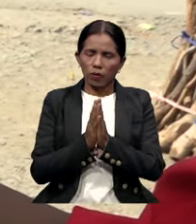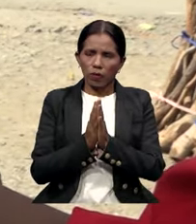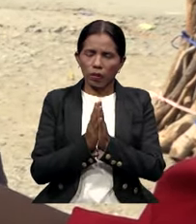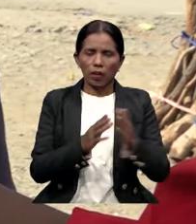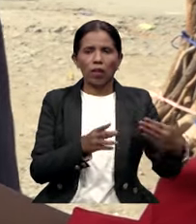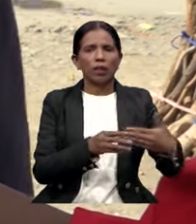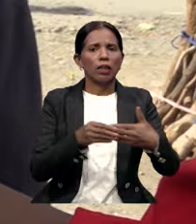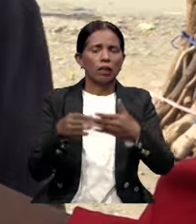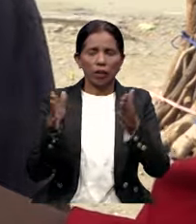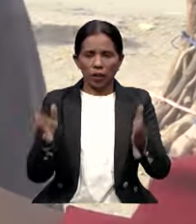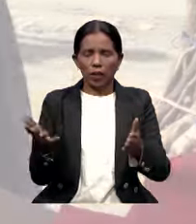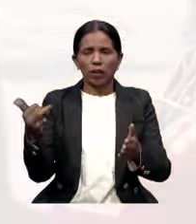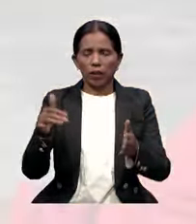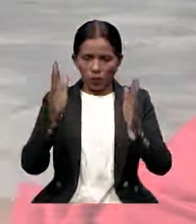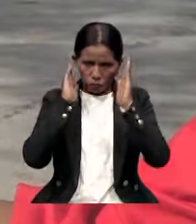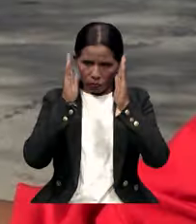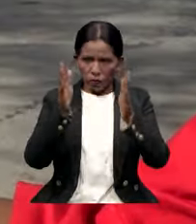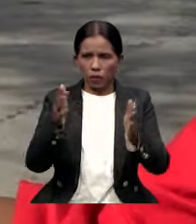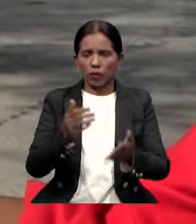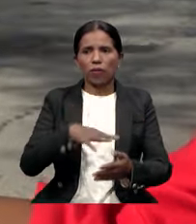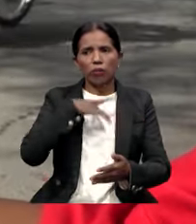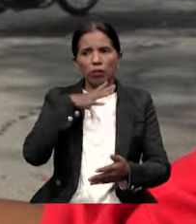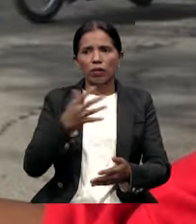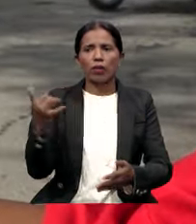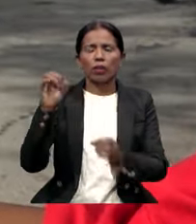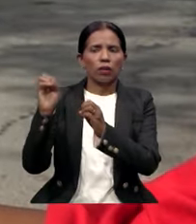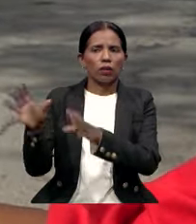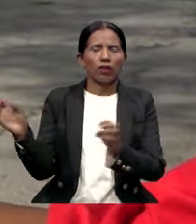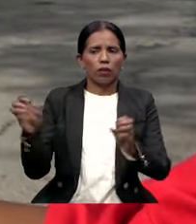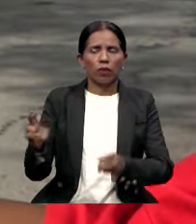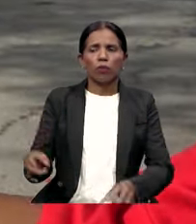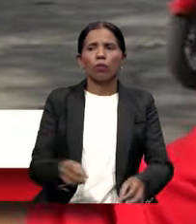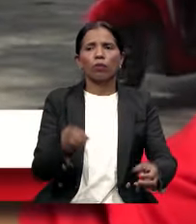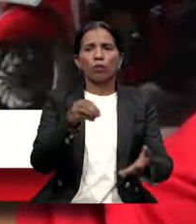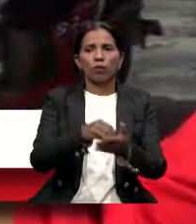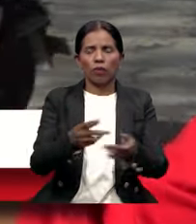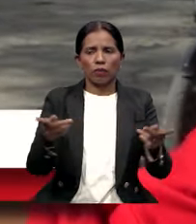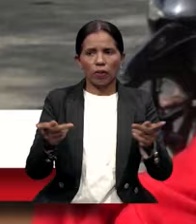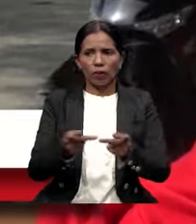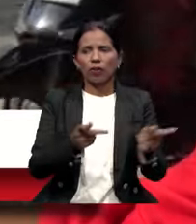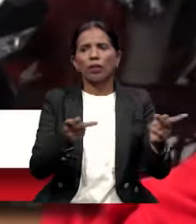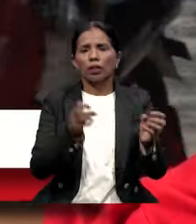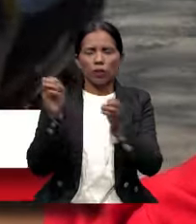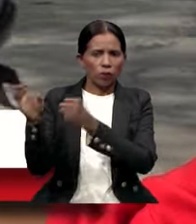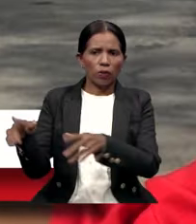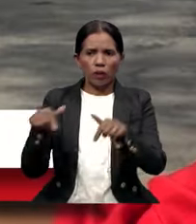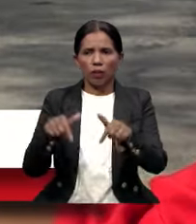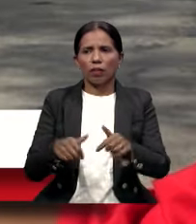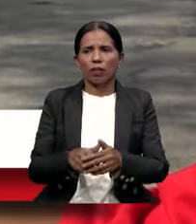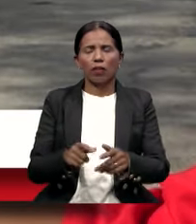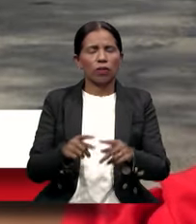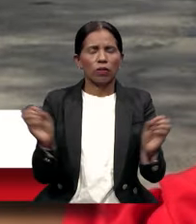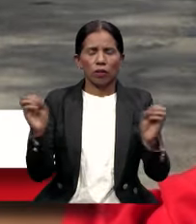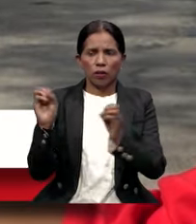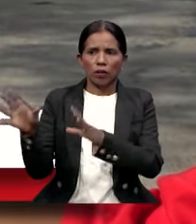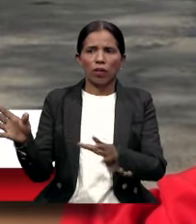sira atau fo atensau lisu depe sira soe la tuir dalang ida iha nebe mai soe hote ne mai be soe la tuir dalang